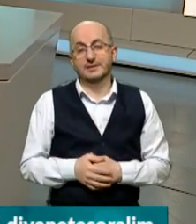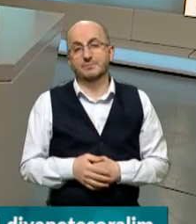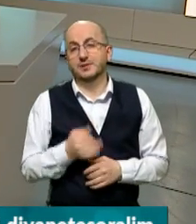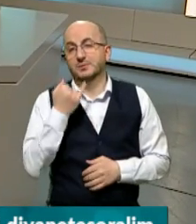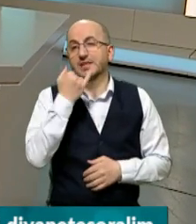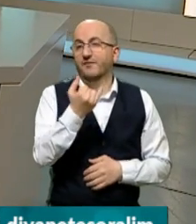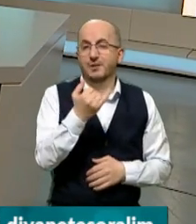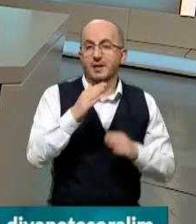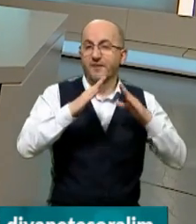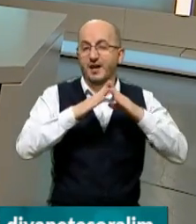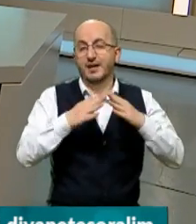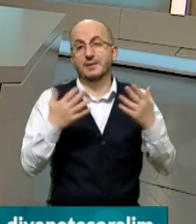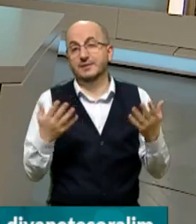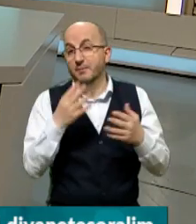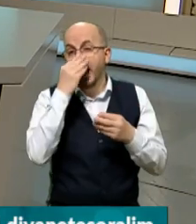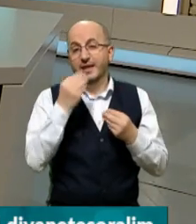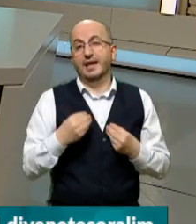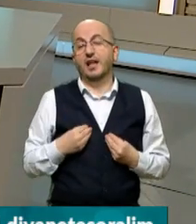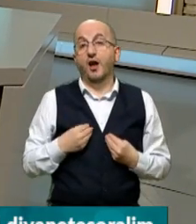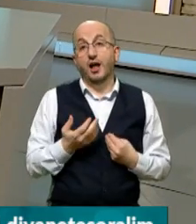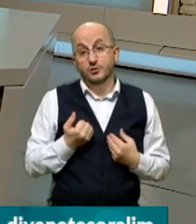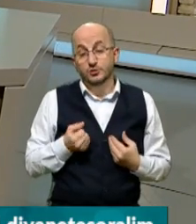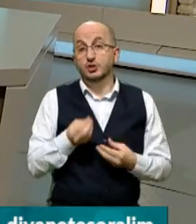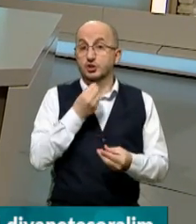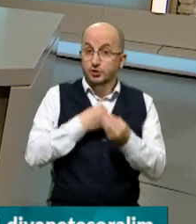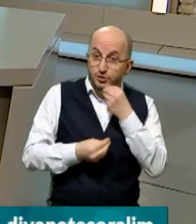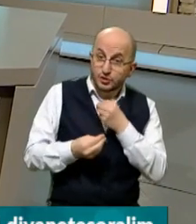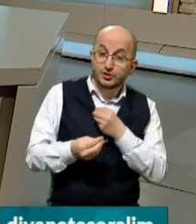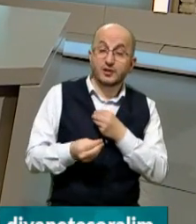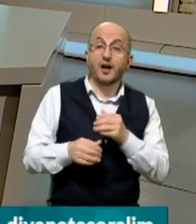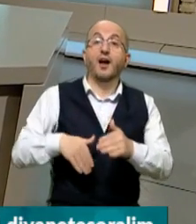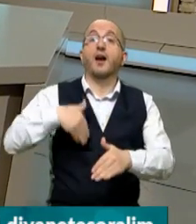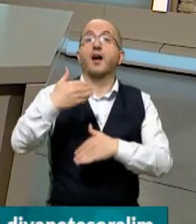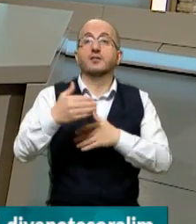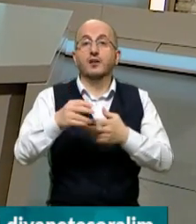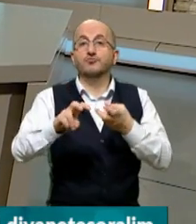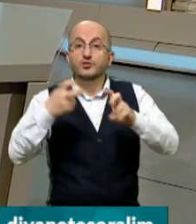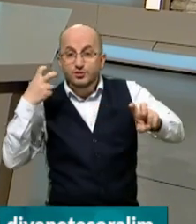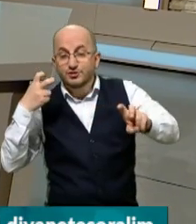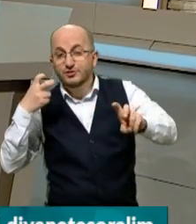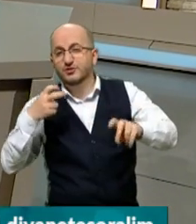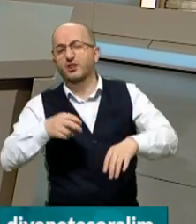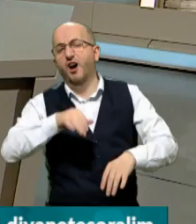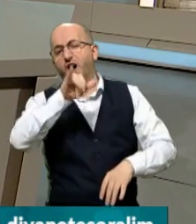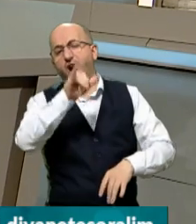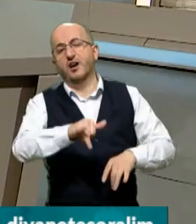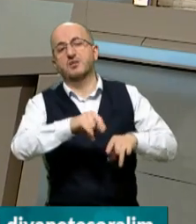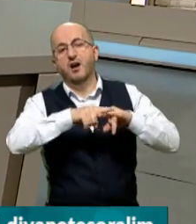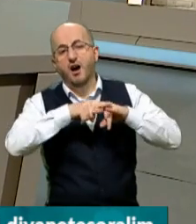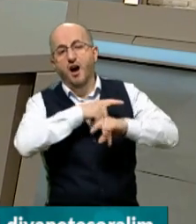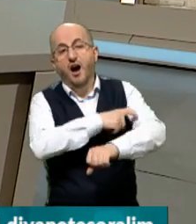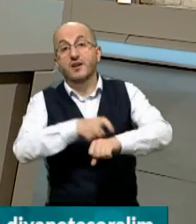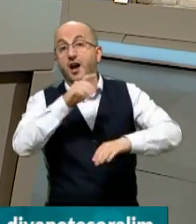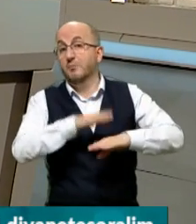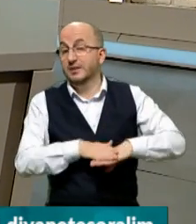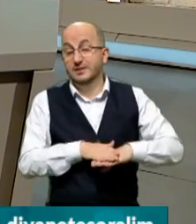misafir gidiyorsunuz veya size bir hediye getiriyor, onu alıyorsunuz, yiyorsunuz. Akabinde aranız bozuluyor, diyor ki onu haram ettim. geriye